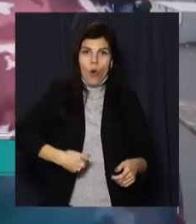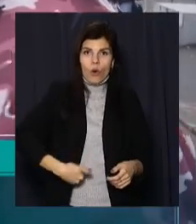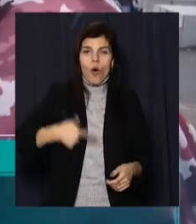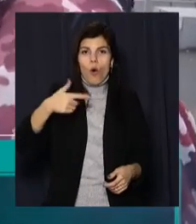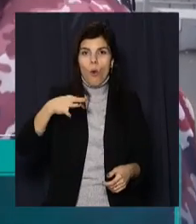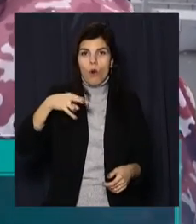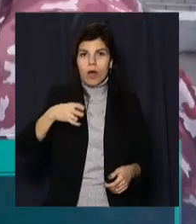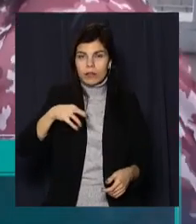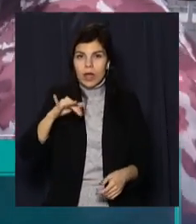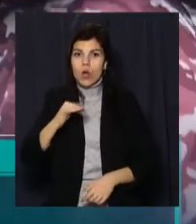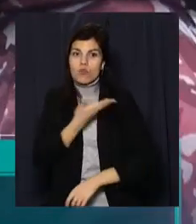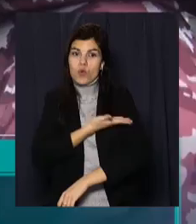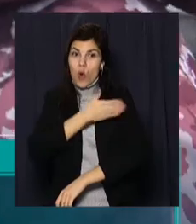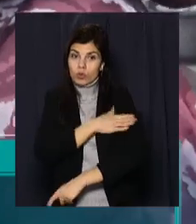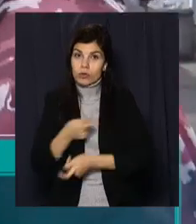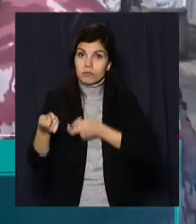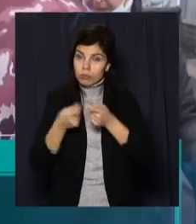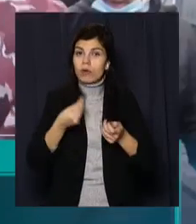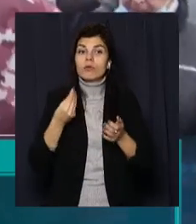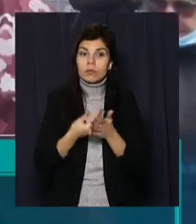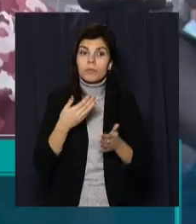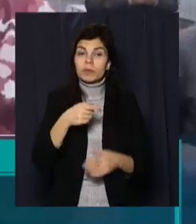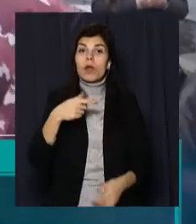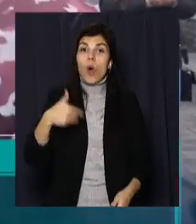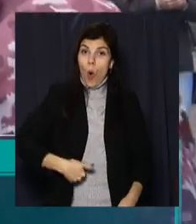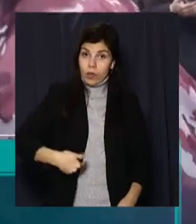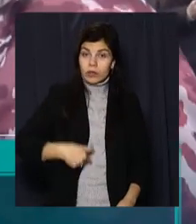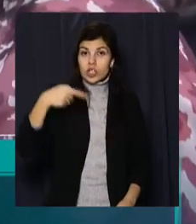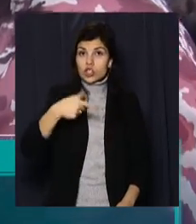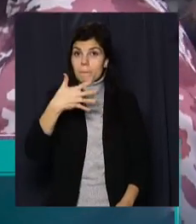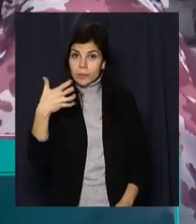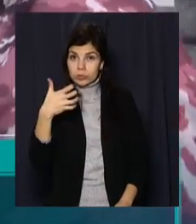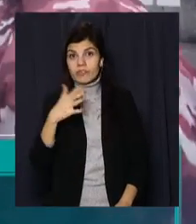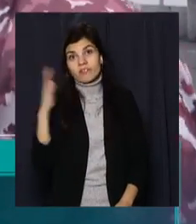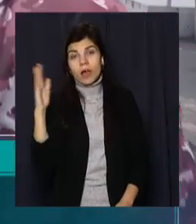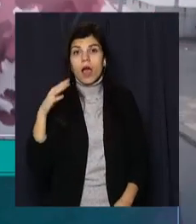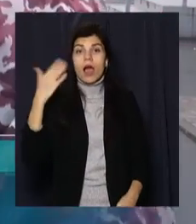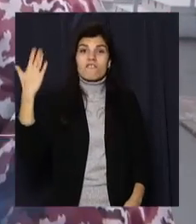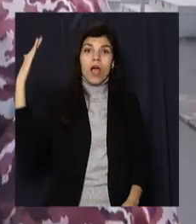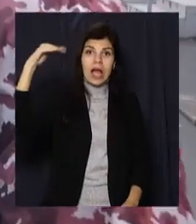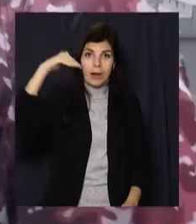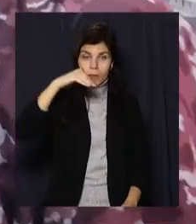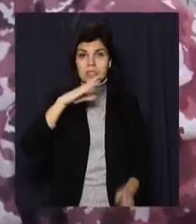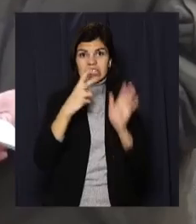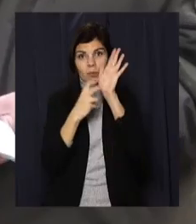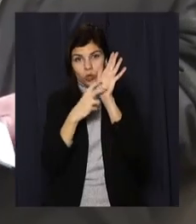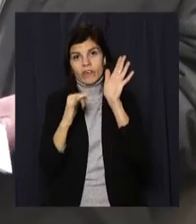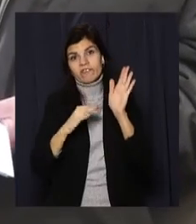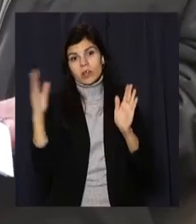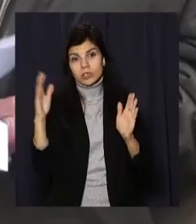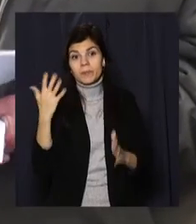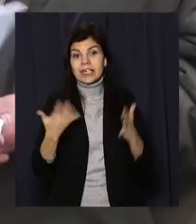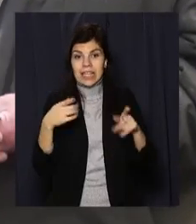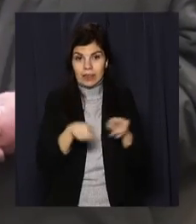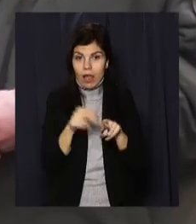карпатські такі, є голландські. Голландські – від 1500 і вище, а карпатські – від 800 і вище. Якщо